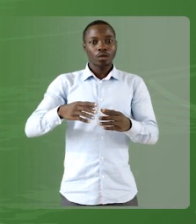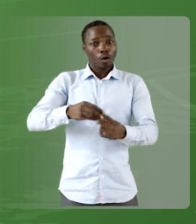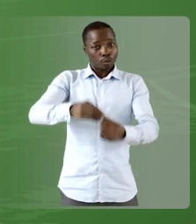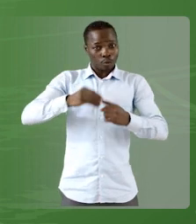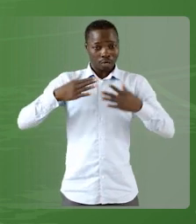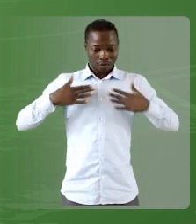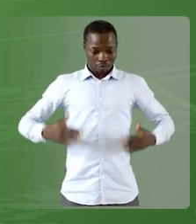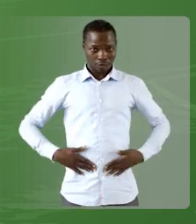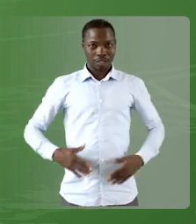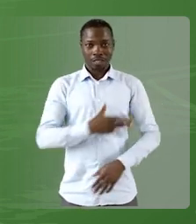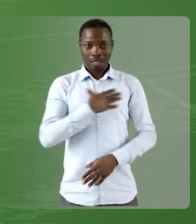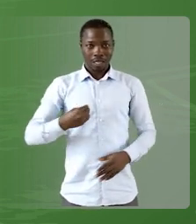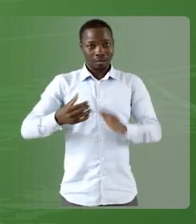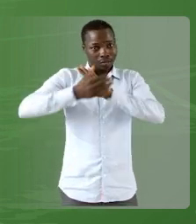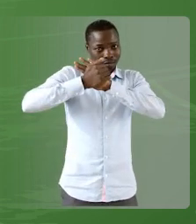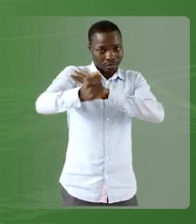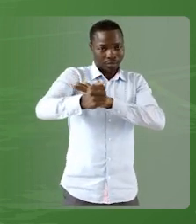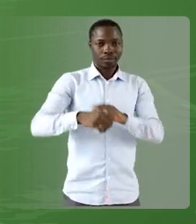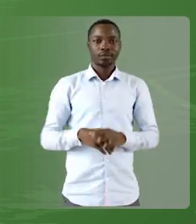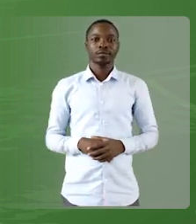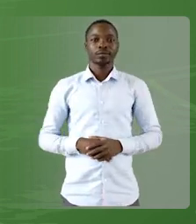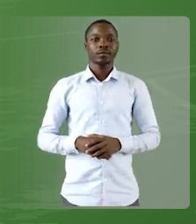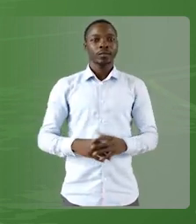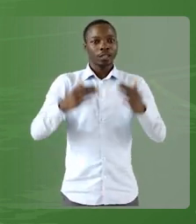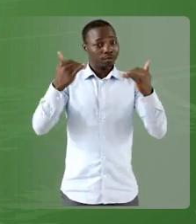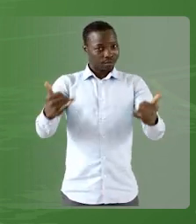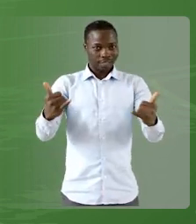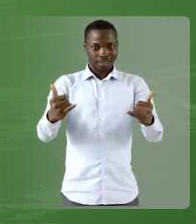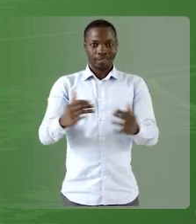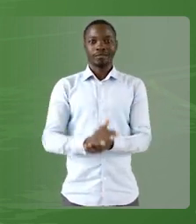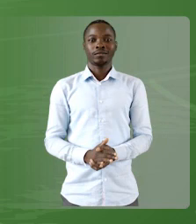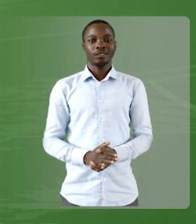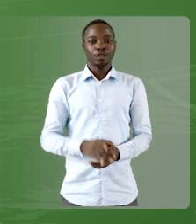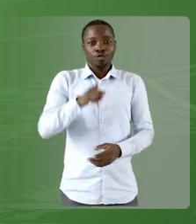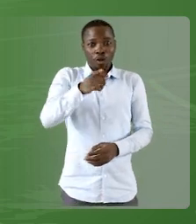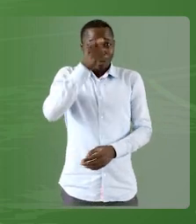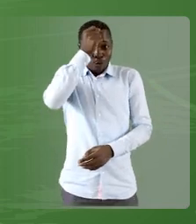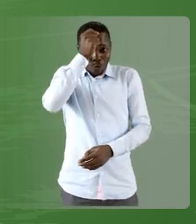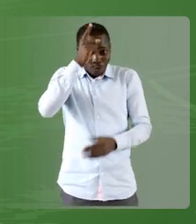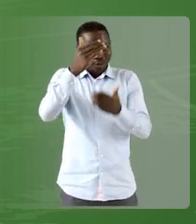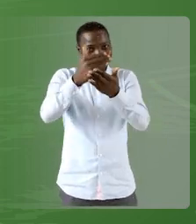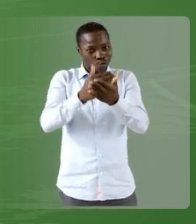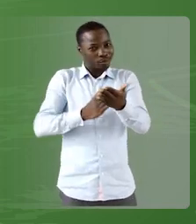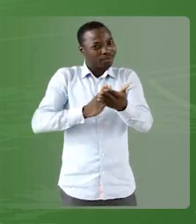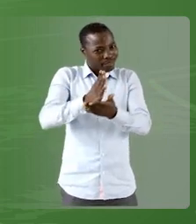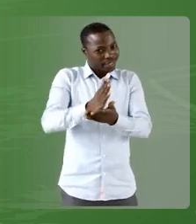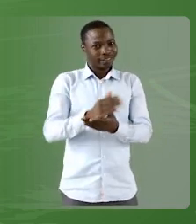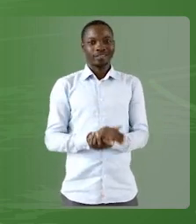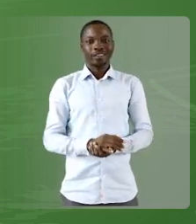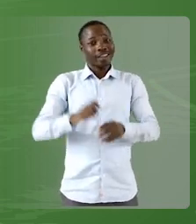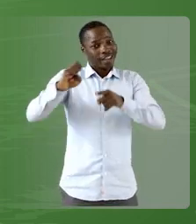et par leur qualité. Nous allons faire une activité